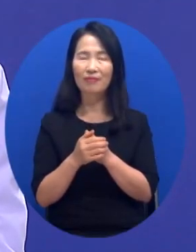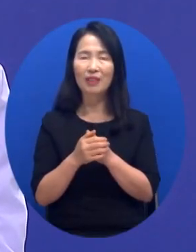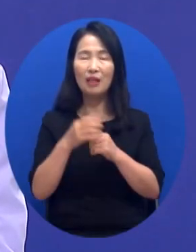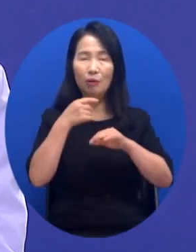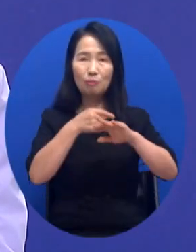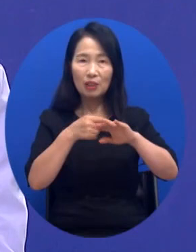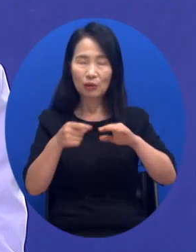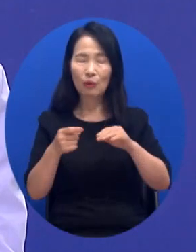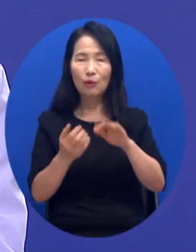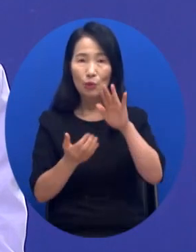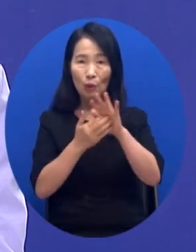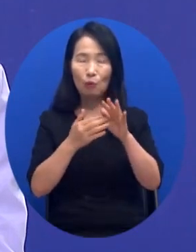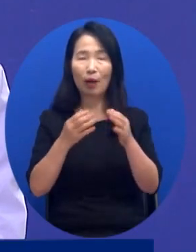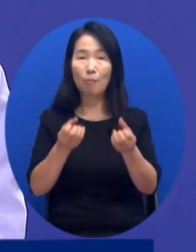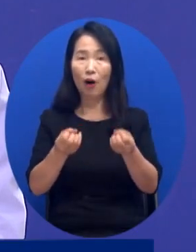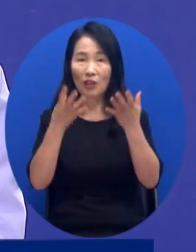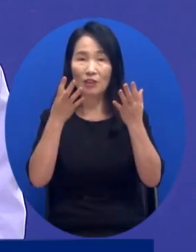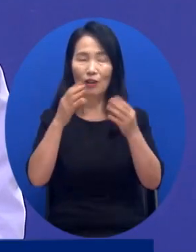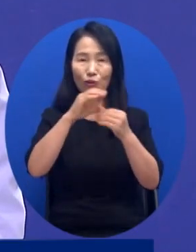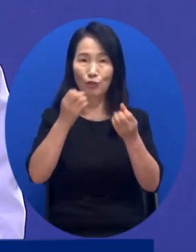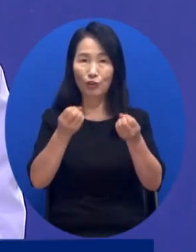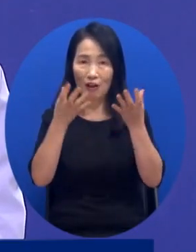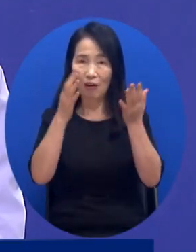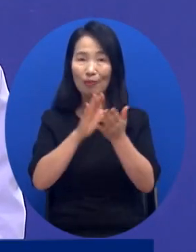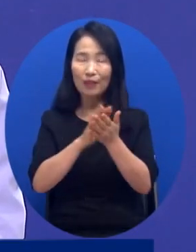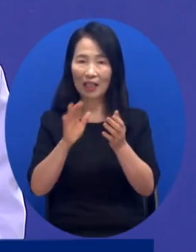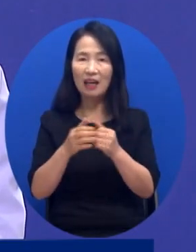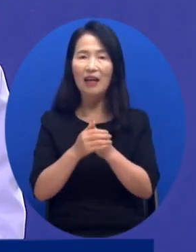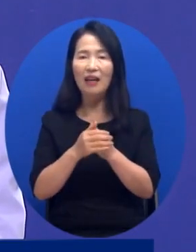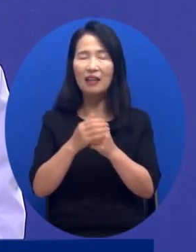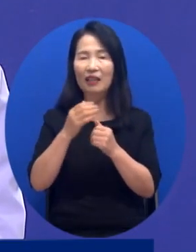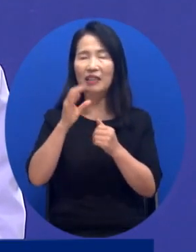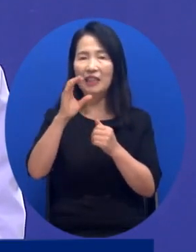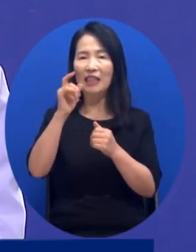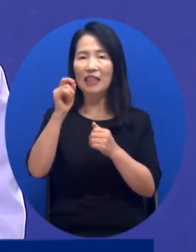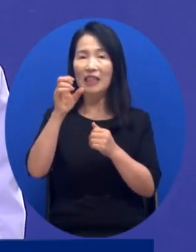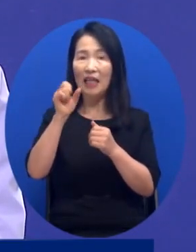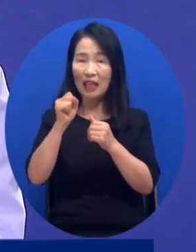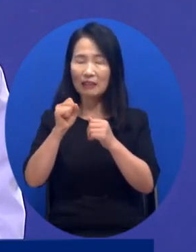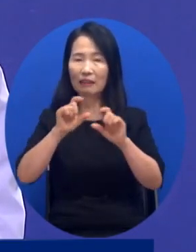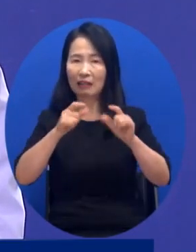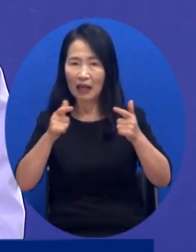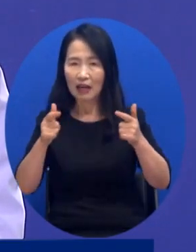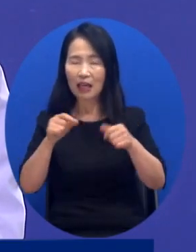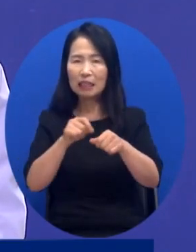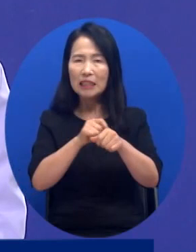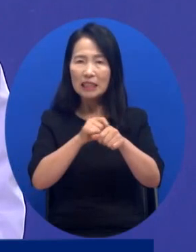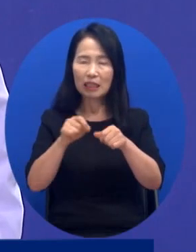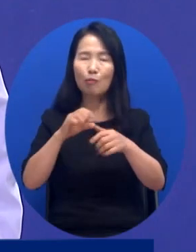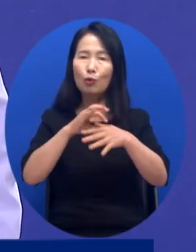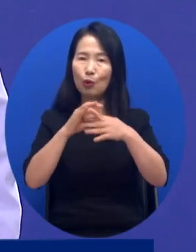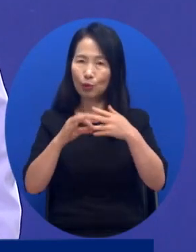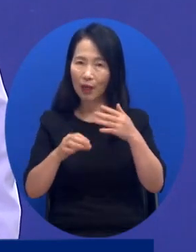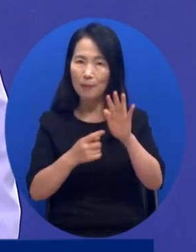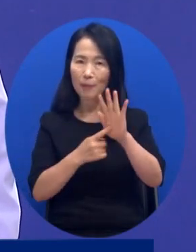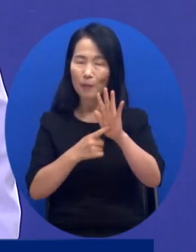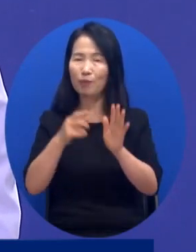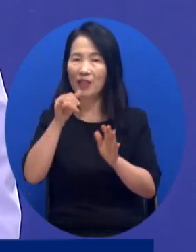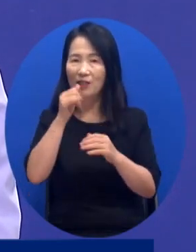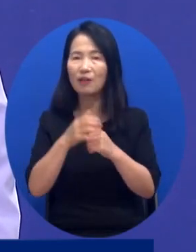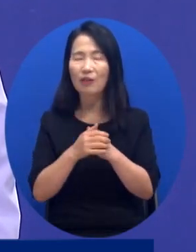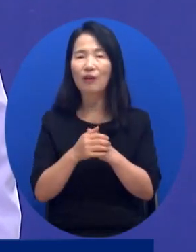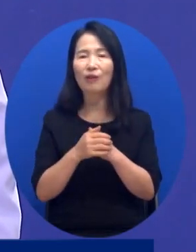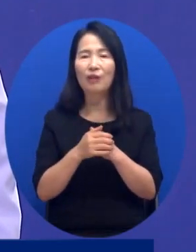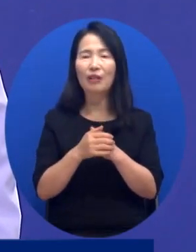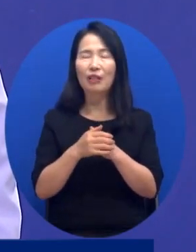민족 최대 명절 추석입니다. CTS도 추석을 맞아 다양한 특집 프로그램을 준비했는데요. CTS가 추석을